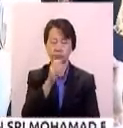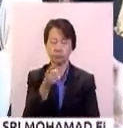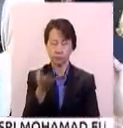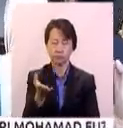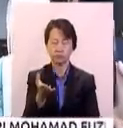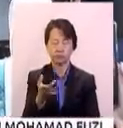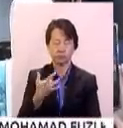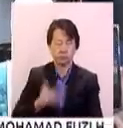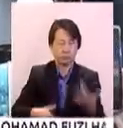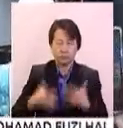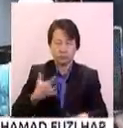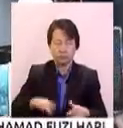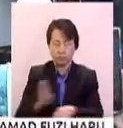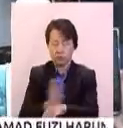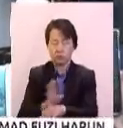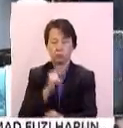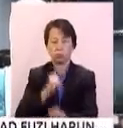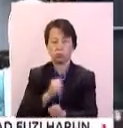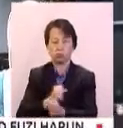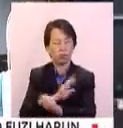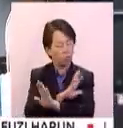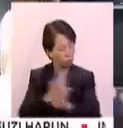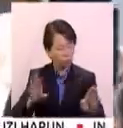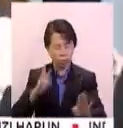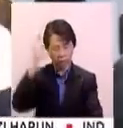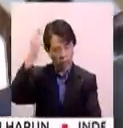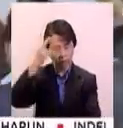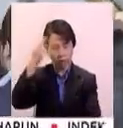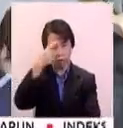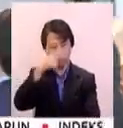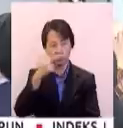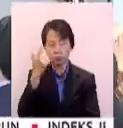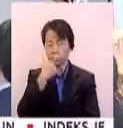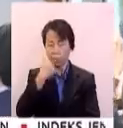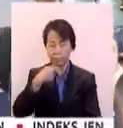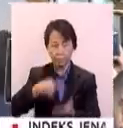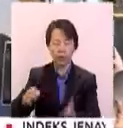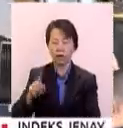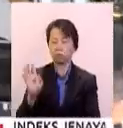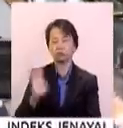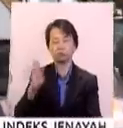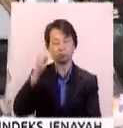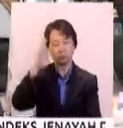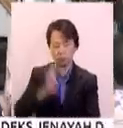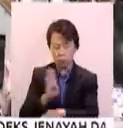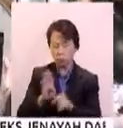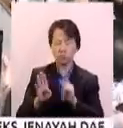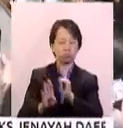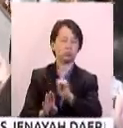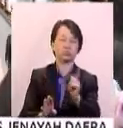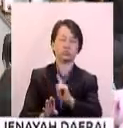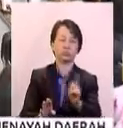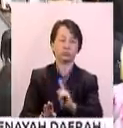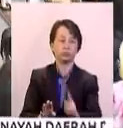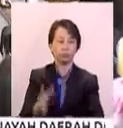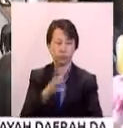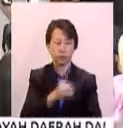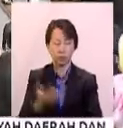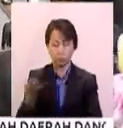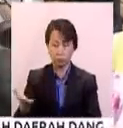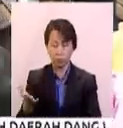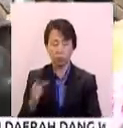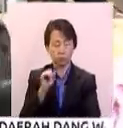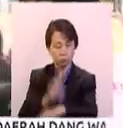turut menyangkal kesibukan kerja bukan alasan untuk tidak menjalankan tanggungjawab membayar cukai tersebut. Malah beliau